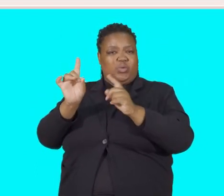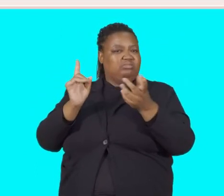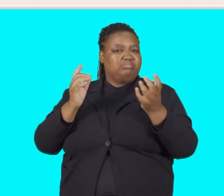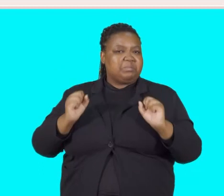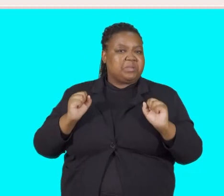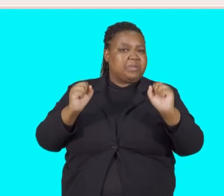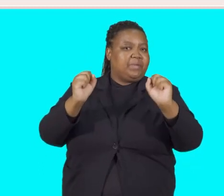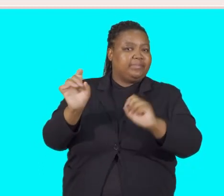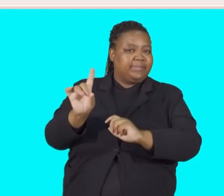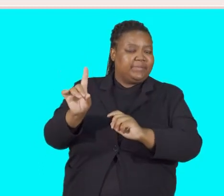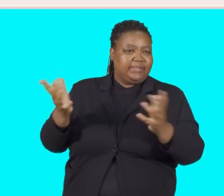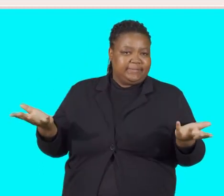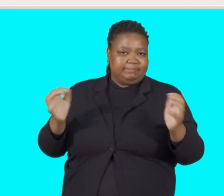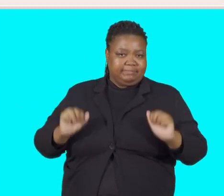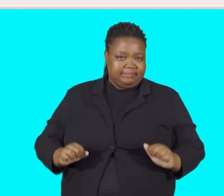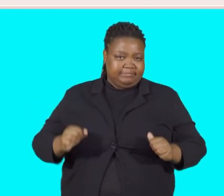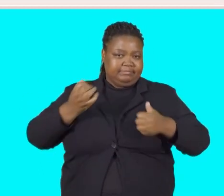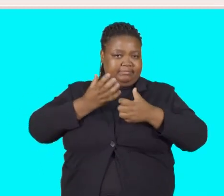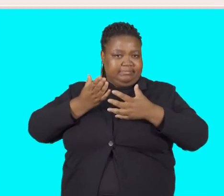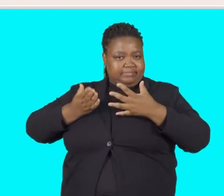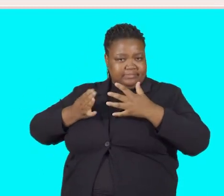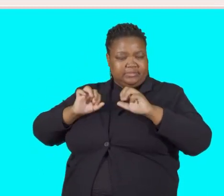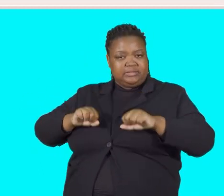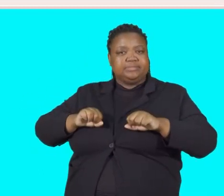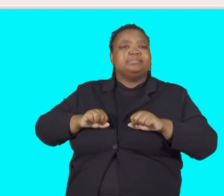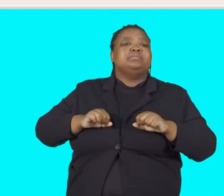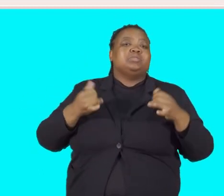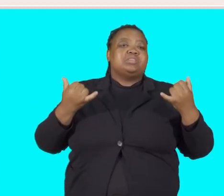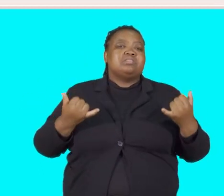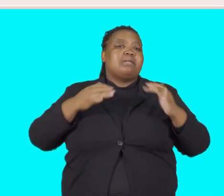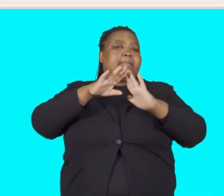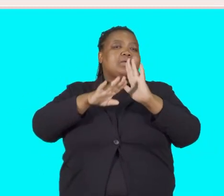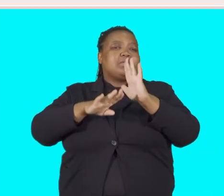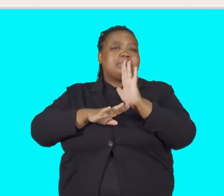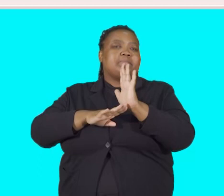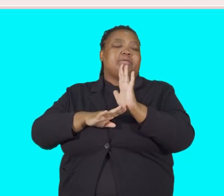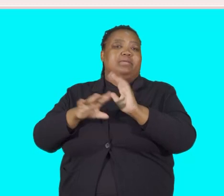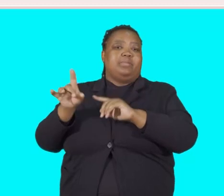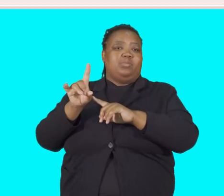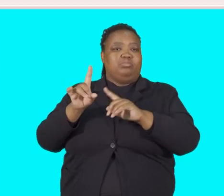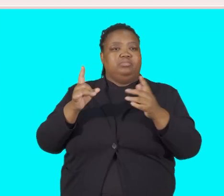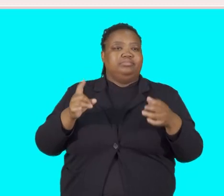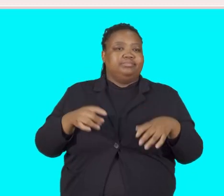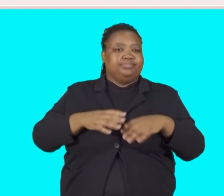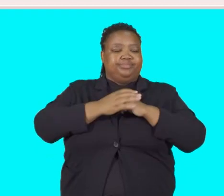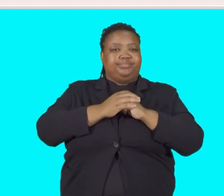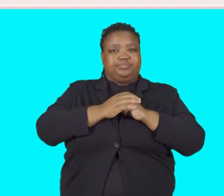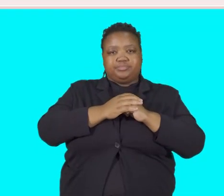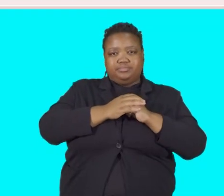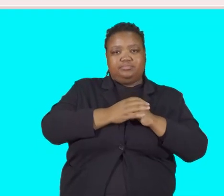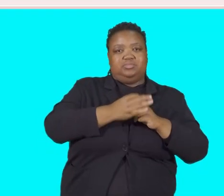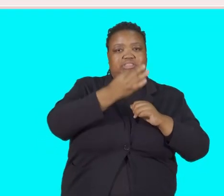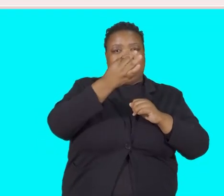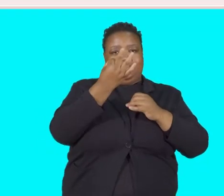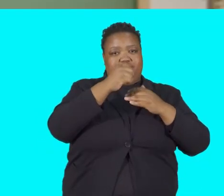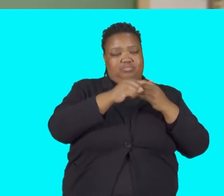ezingatshintshanga? Masijonge ke kwisicwangciso esi sonyaka. Iikota ezine zifumaneka zonke